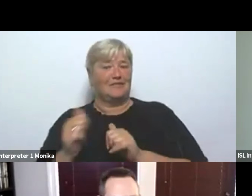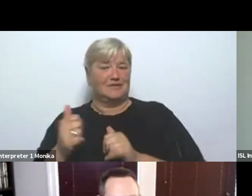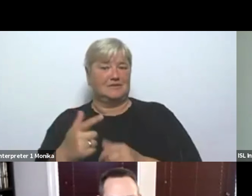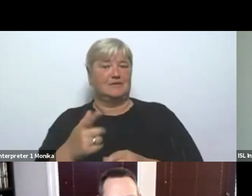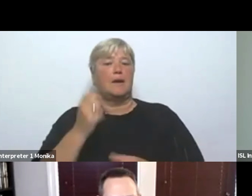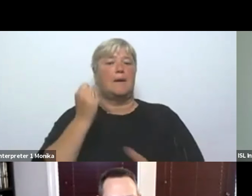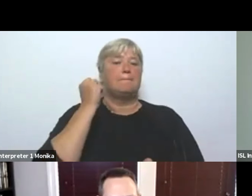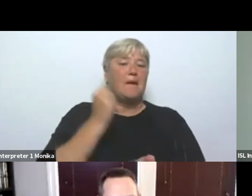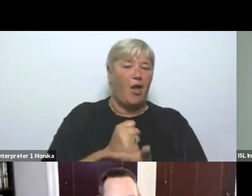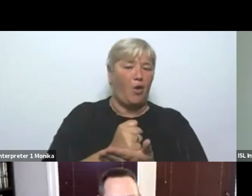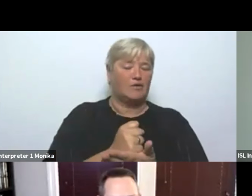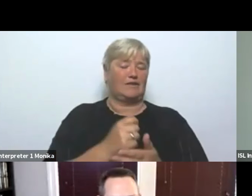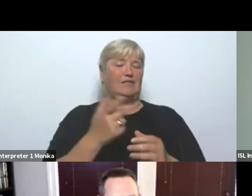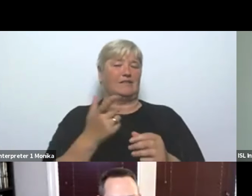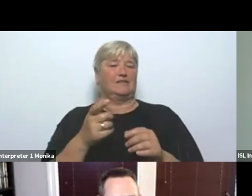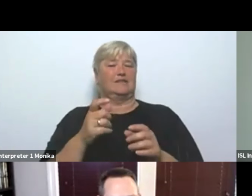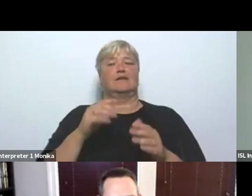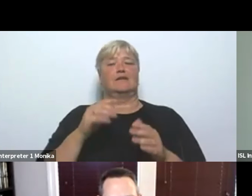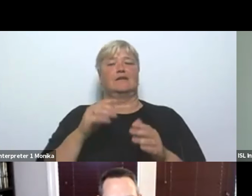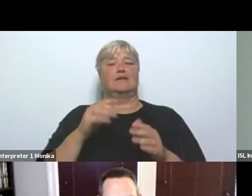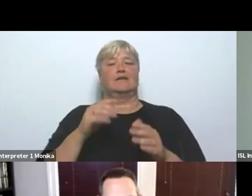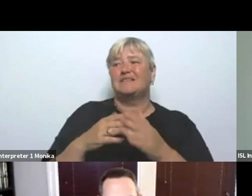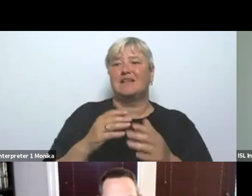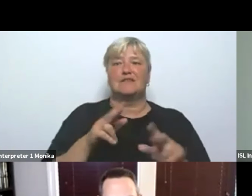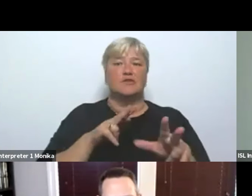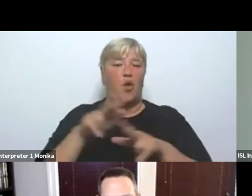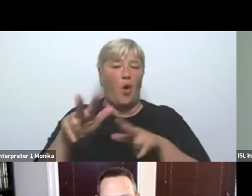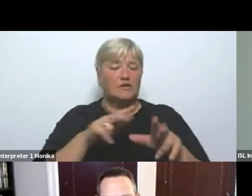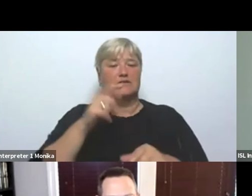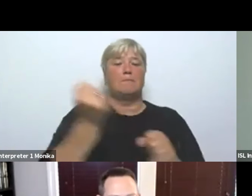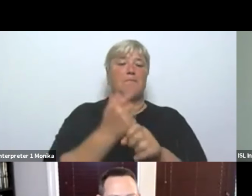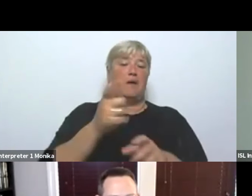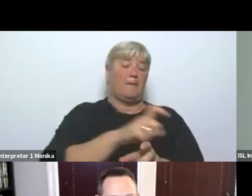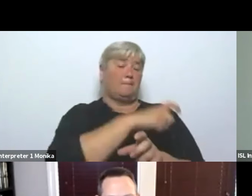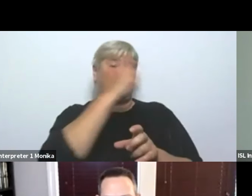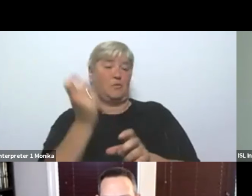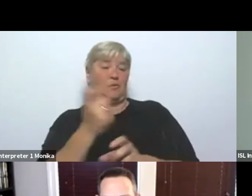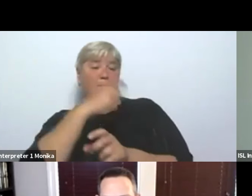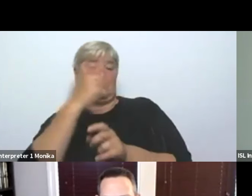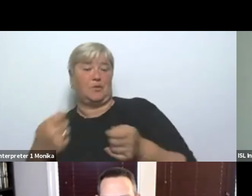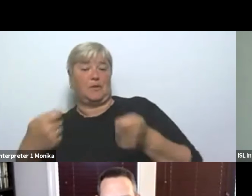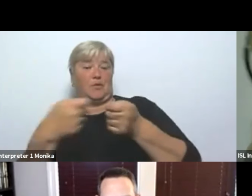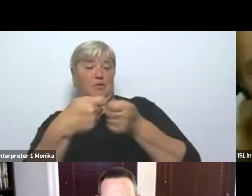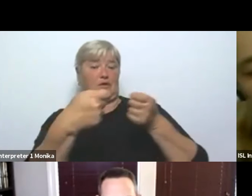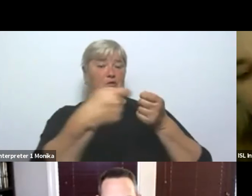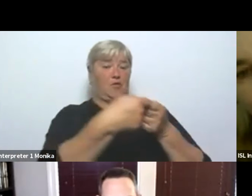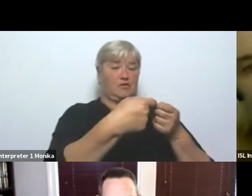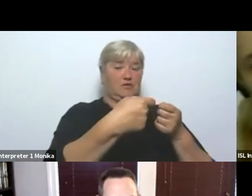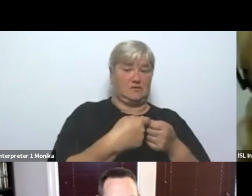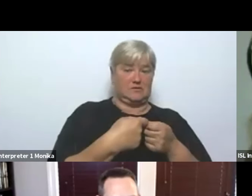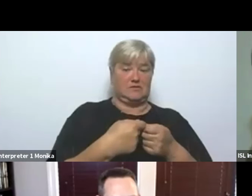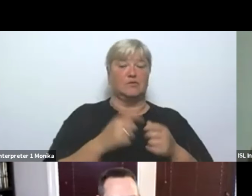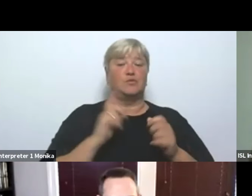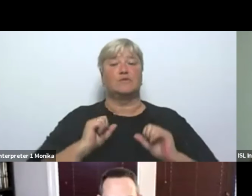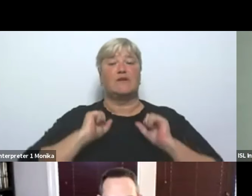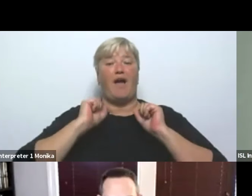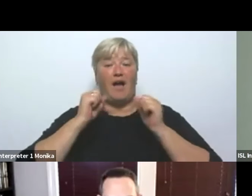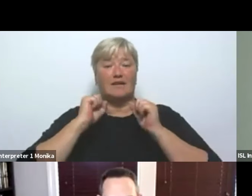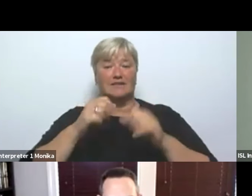behördlichen Organisationen, Behindertenorganisationen und der Privatwirtschaft. Und aktiv treibt er auch die Professionalisierung